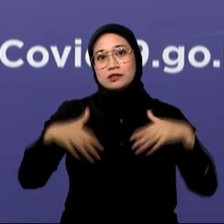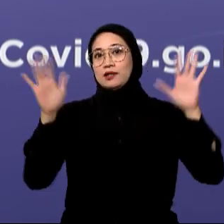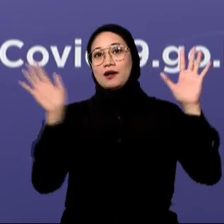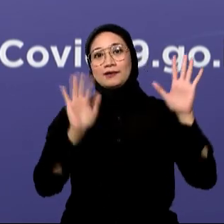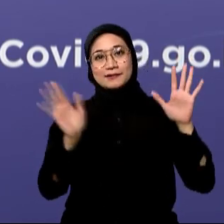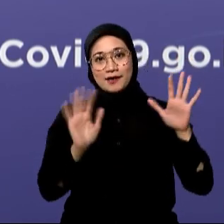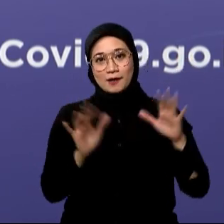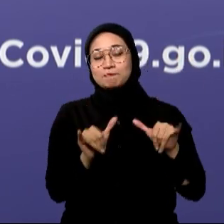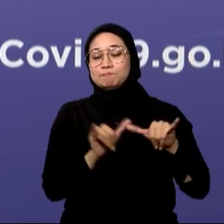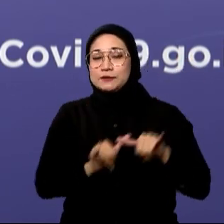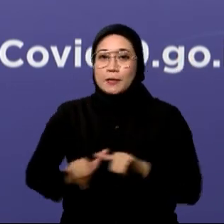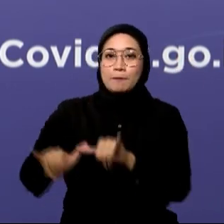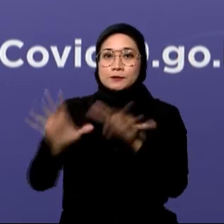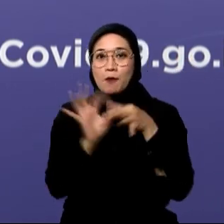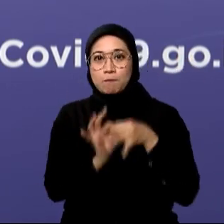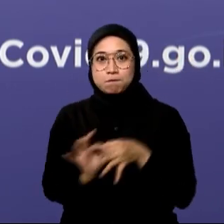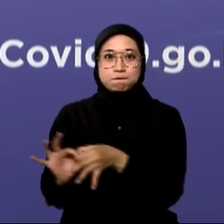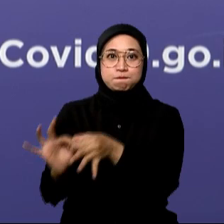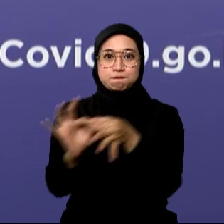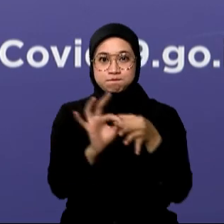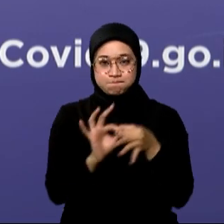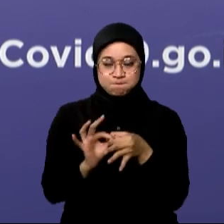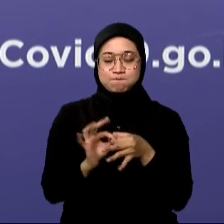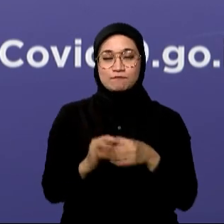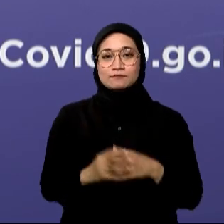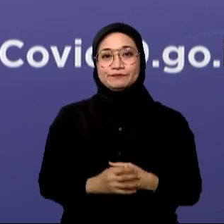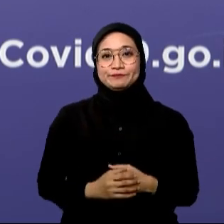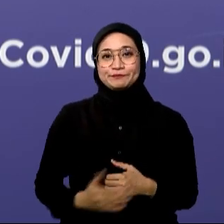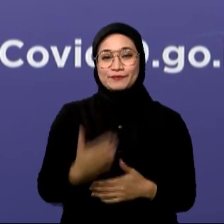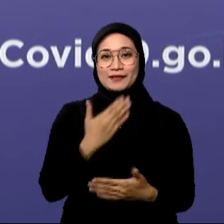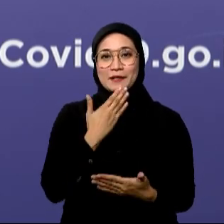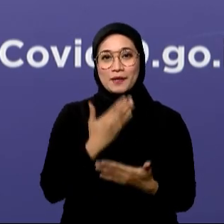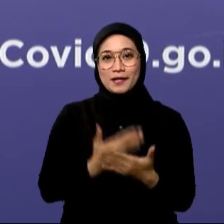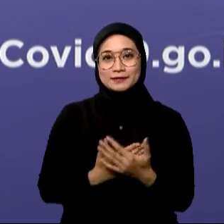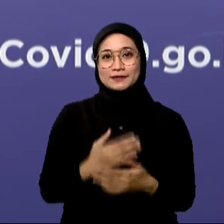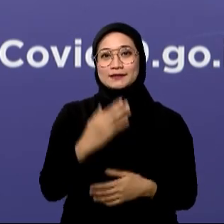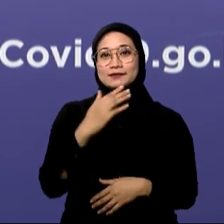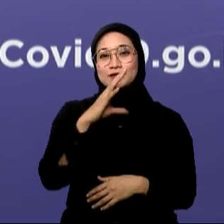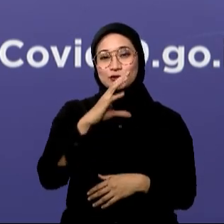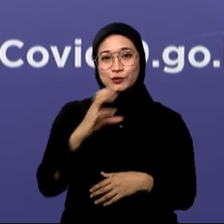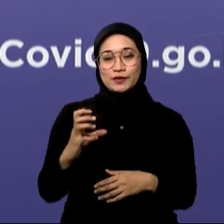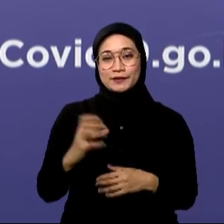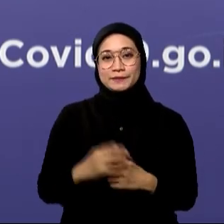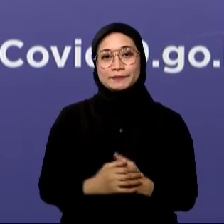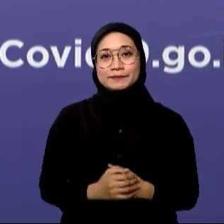terus-menerus. Kita bisa melakukan ini. Terima kasih, selamat sore.